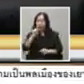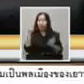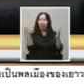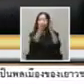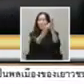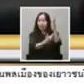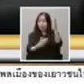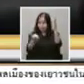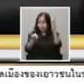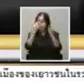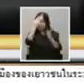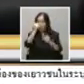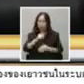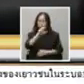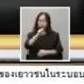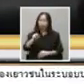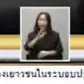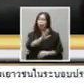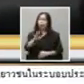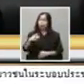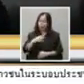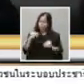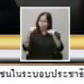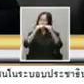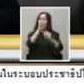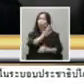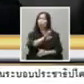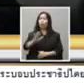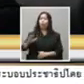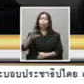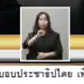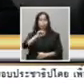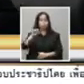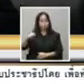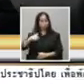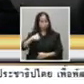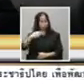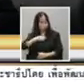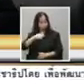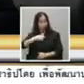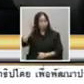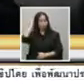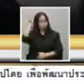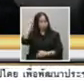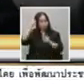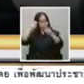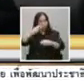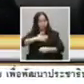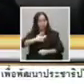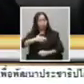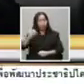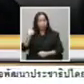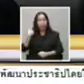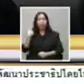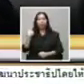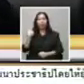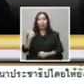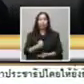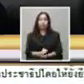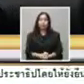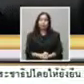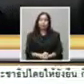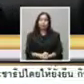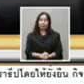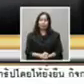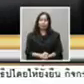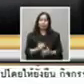าความเป็นผู้แทนเนี่ยเขาก็อยากใช้เอกสิทธิ์ของเขาในการอภิปรายแล้วก็